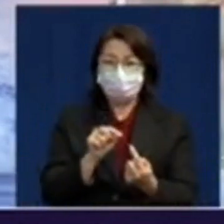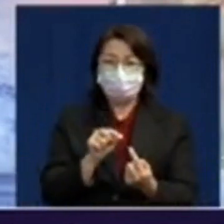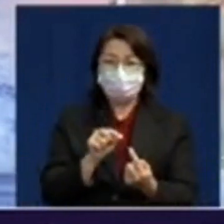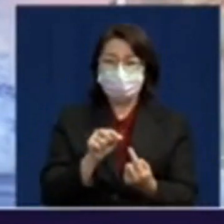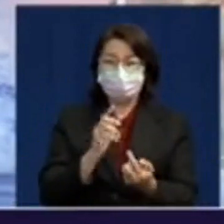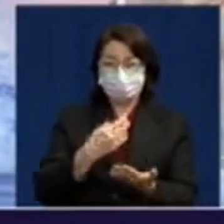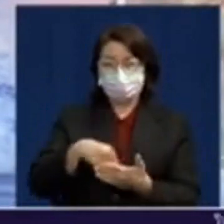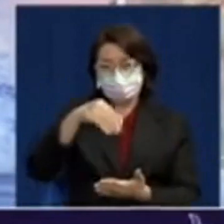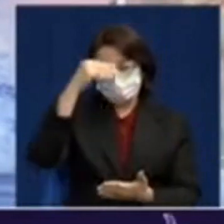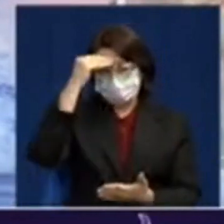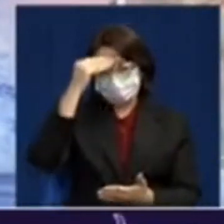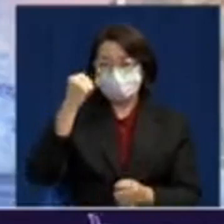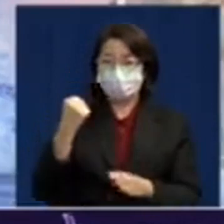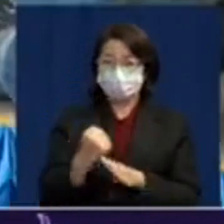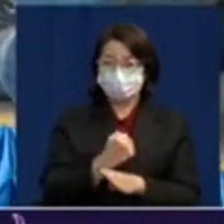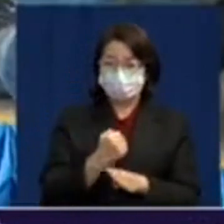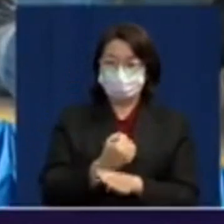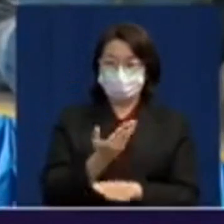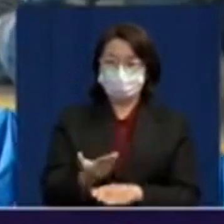รู้และจัดทำแปลงพืชเกษตรค่ะ